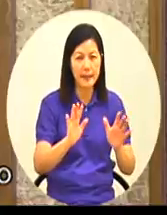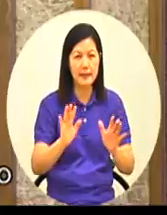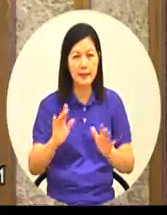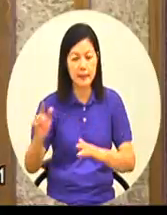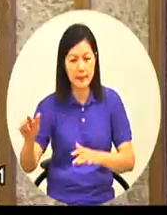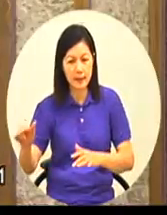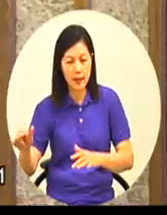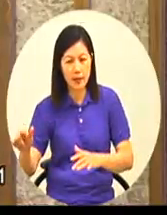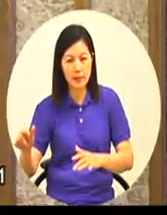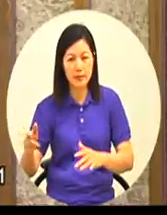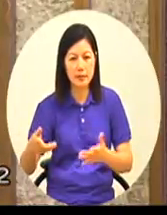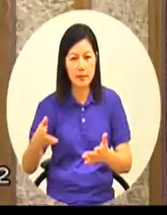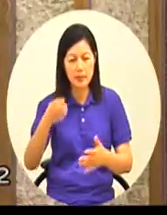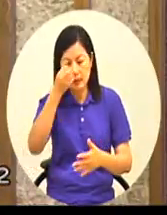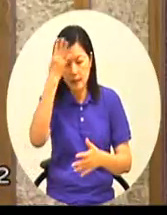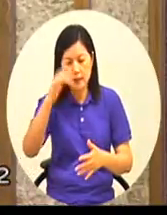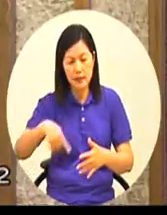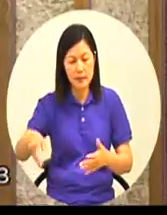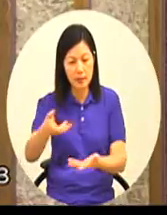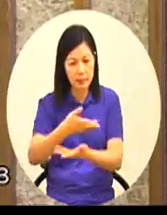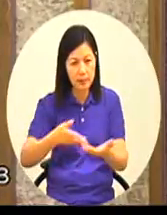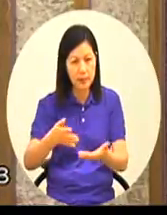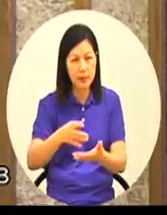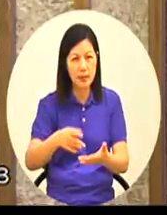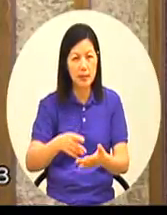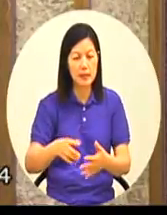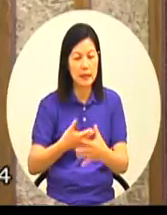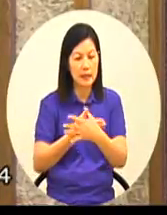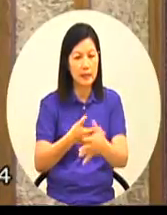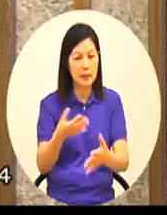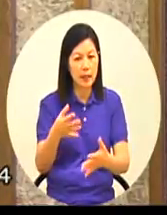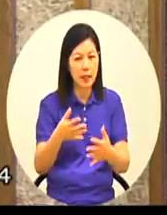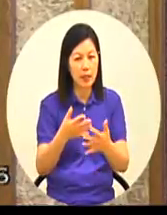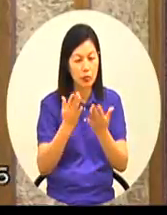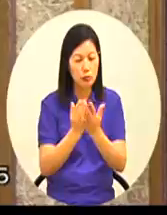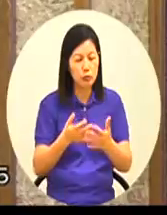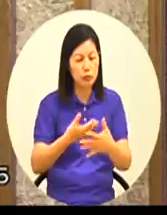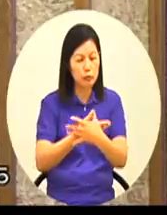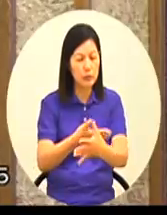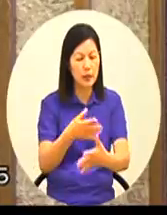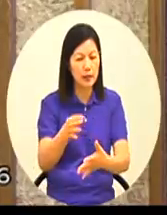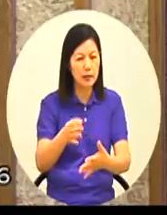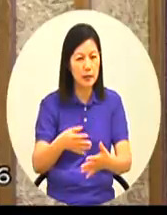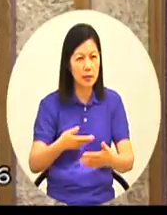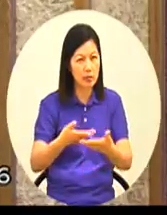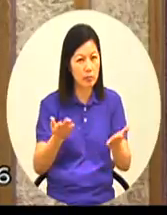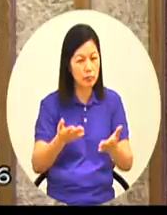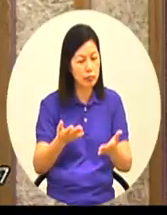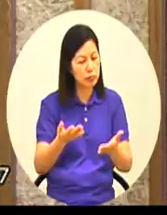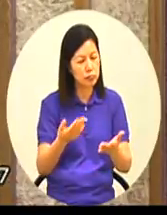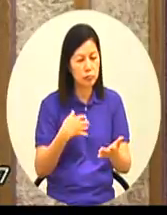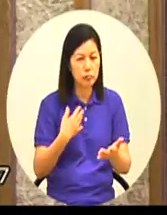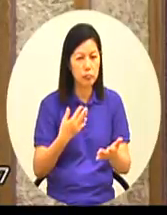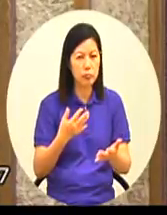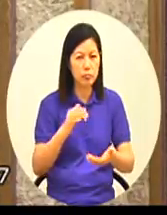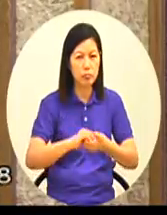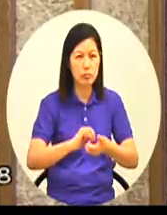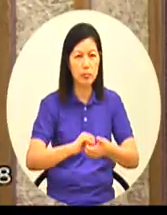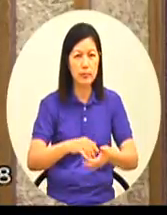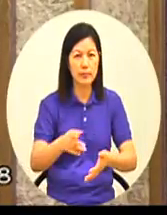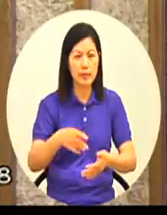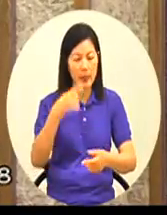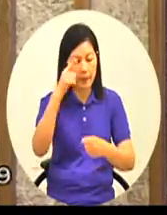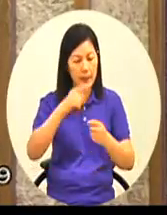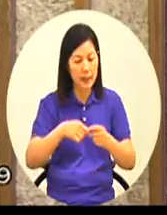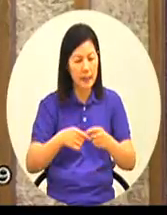孩子学生的部分，或者是年轻的部分。那您刚刚提的奖学金的部分，这个部分我可能还没有发了，我再来确认一下。不过我们确实在明年我们其实